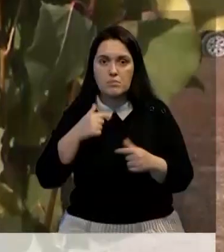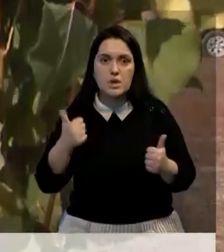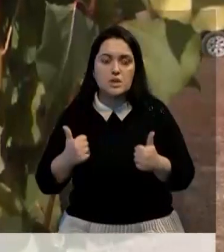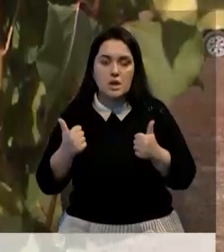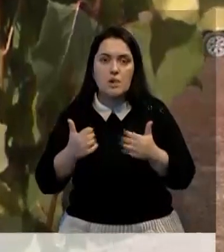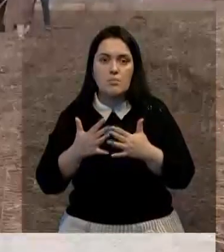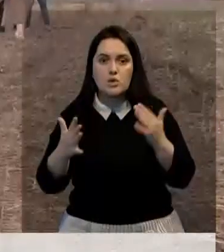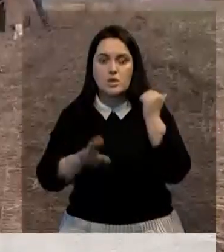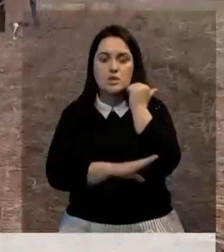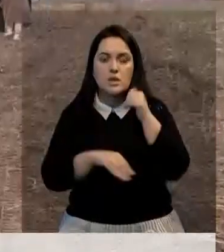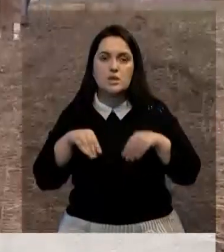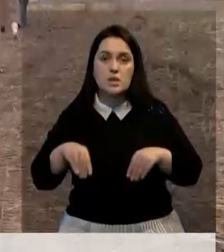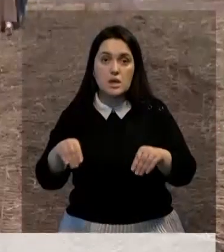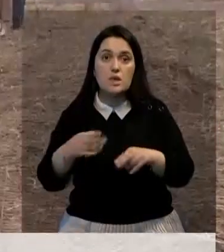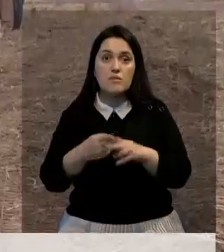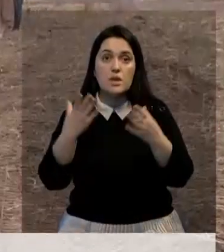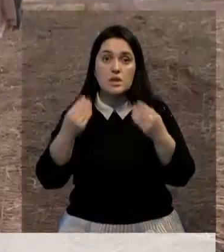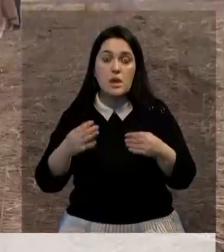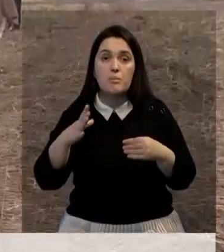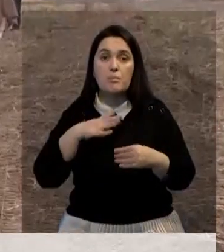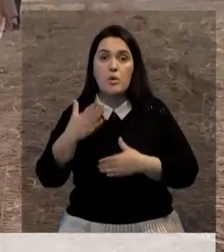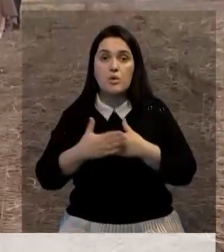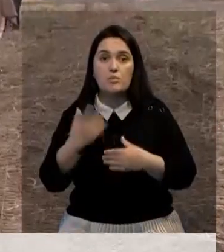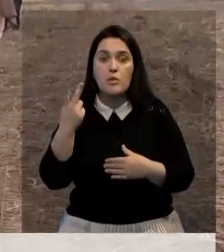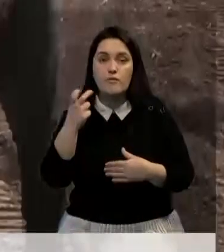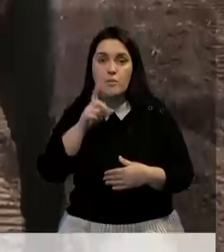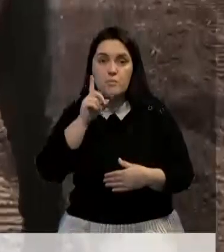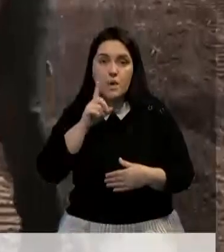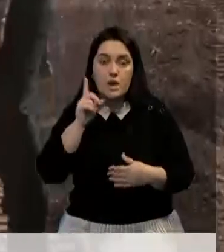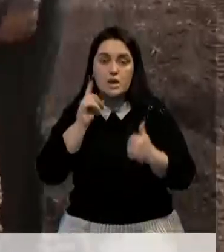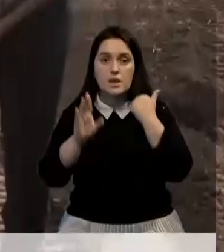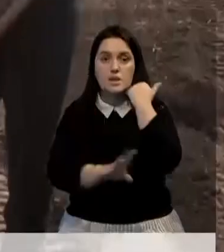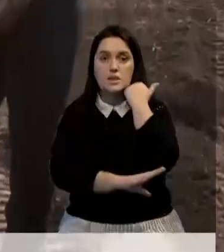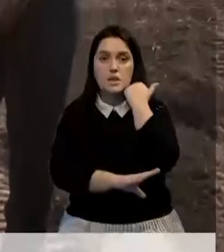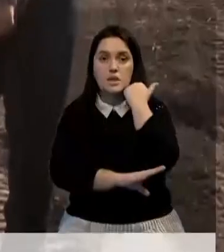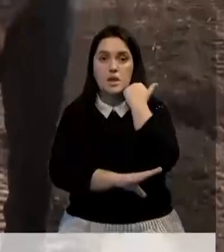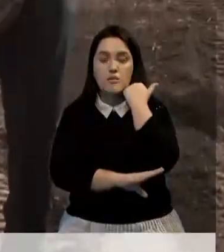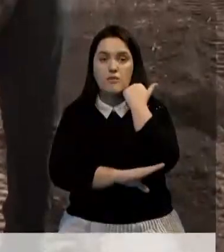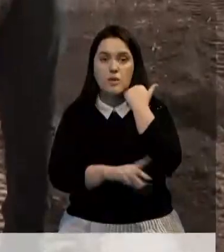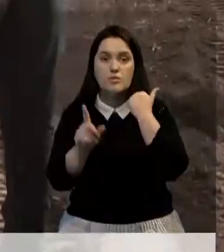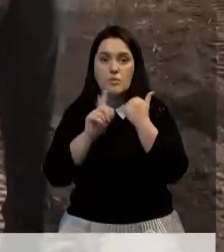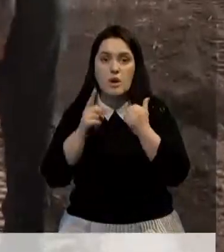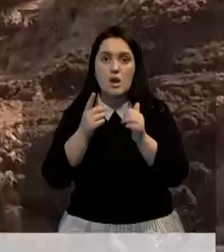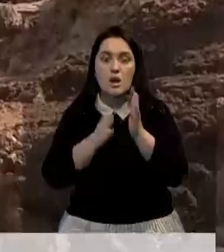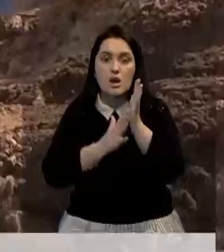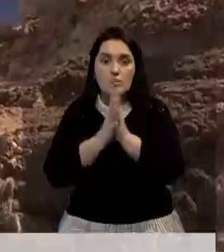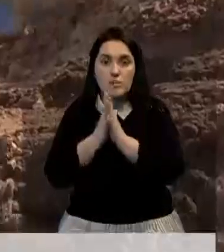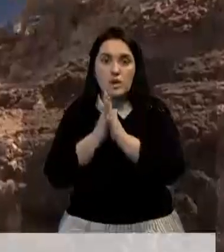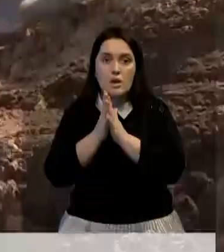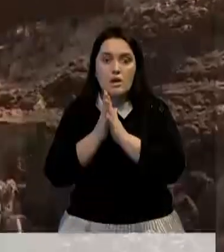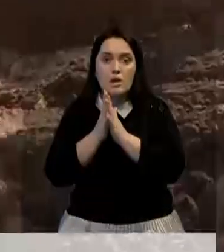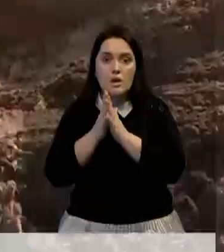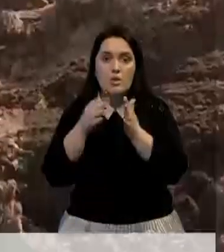все больше деревьев сажать в этот день было высажено около 200 молодых тополей как говорят специалисты чтобы войти в рост очередной